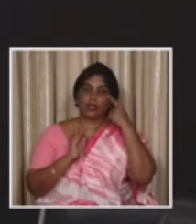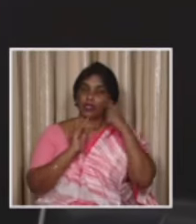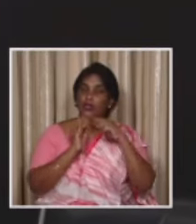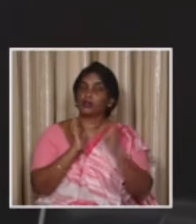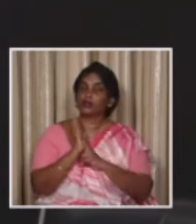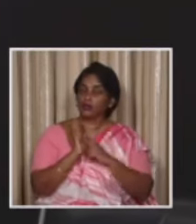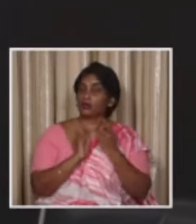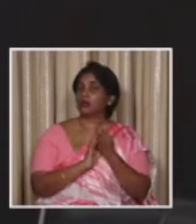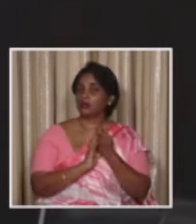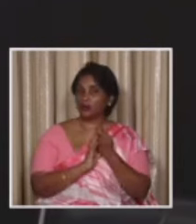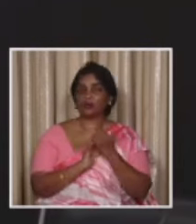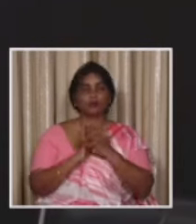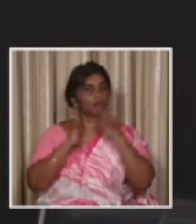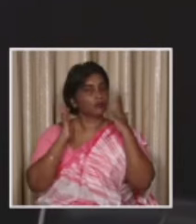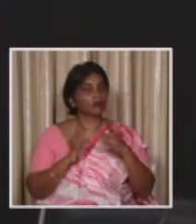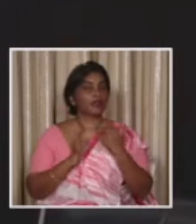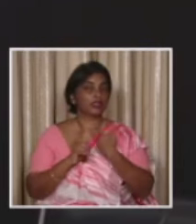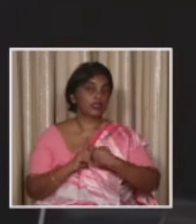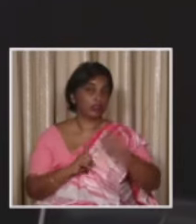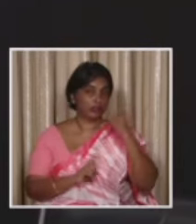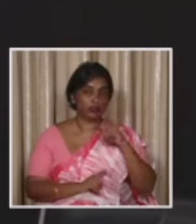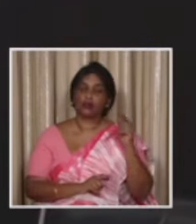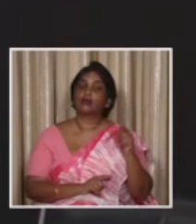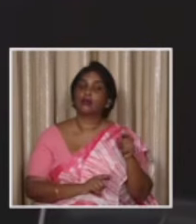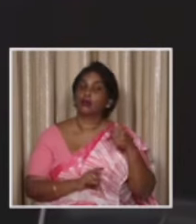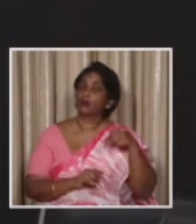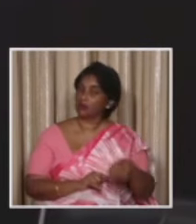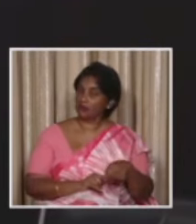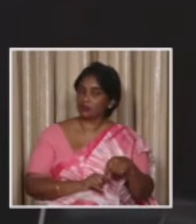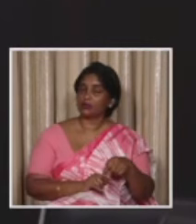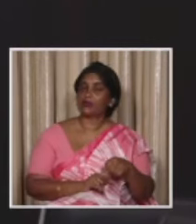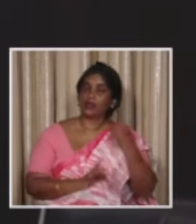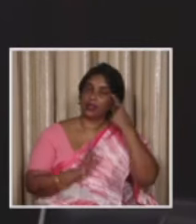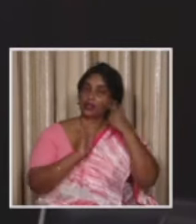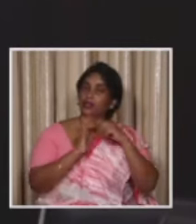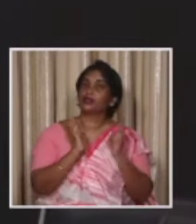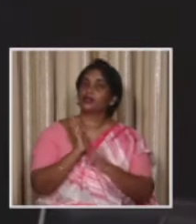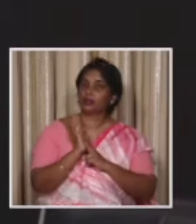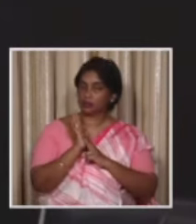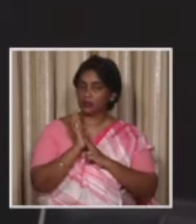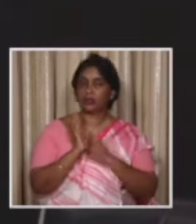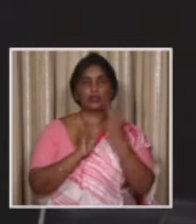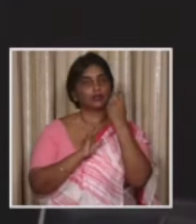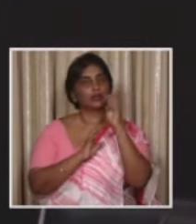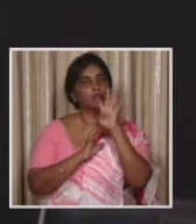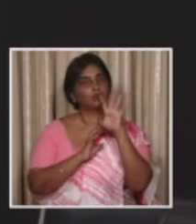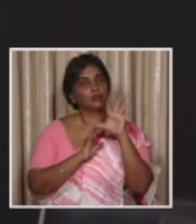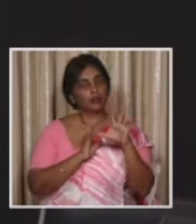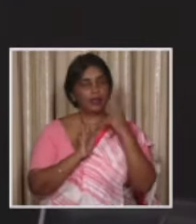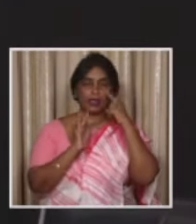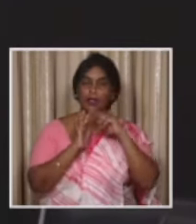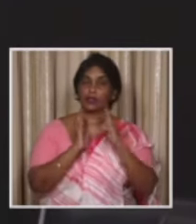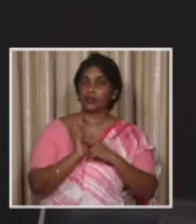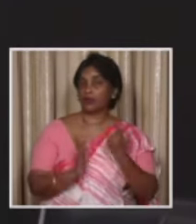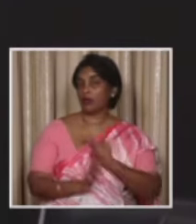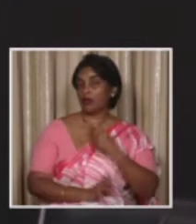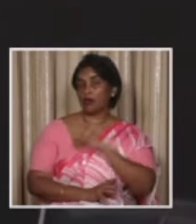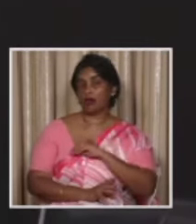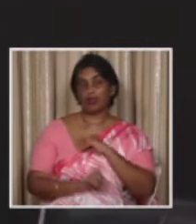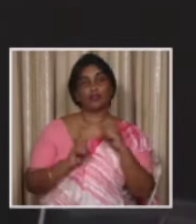ආර්ථිකය විශාල වශයෙන් දියුණු වෙලා. අද ඉන්දුනීසියාවේ 2045 ඉන්දුනීසියා ඒක පුජ්‍යල ආදායම